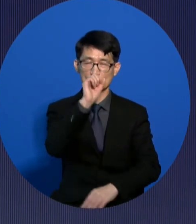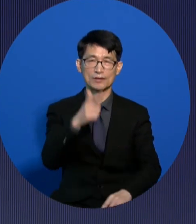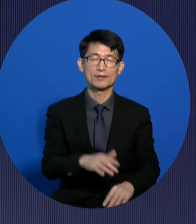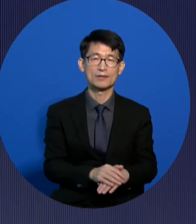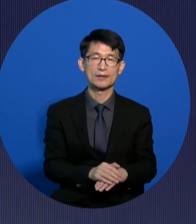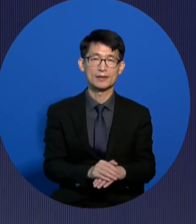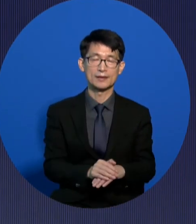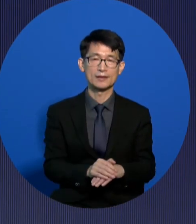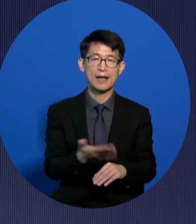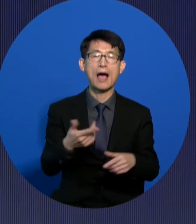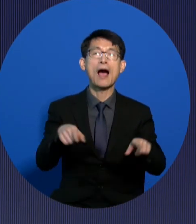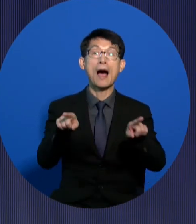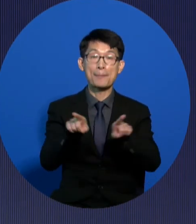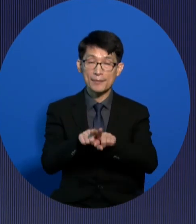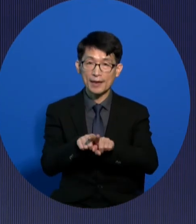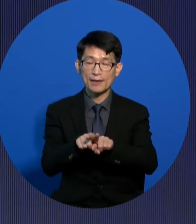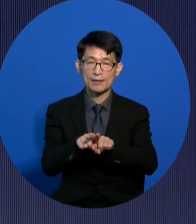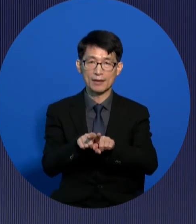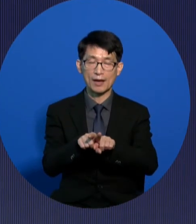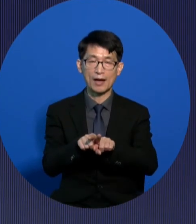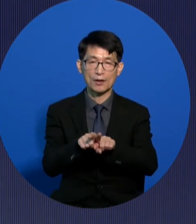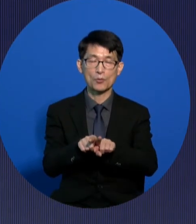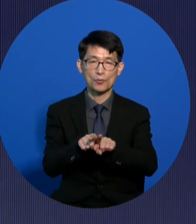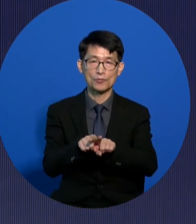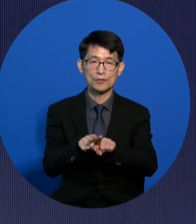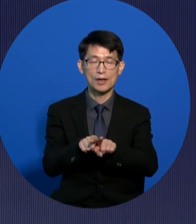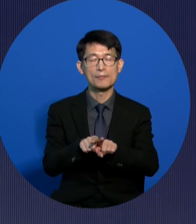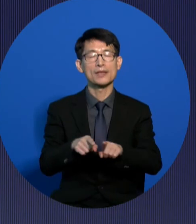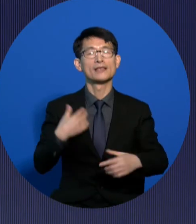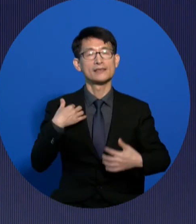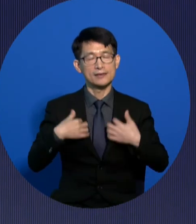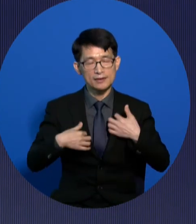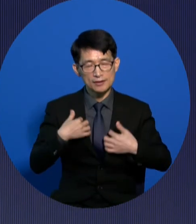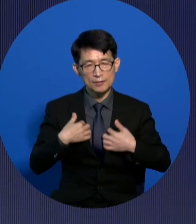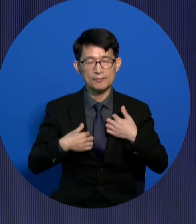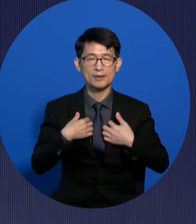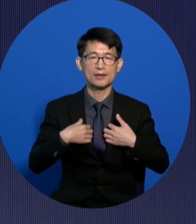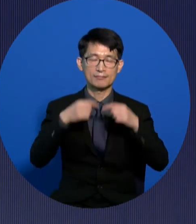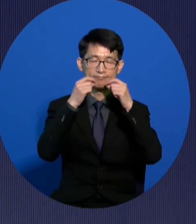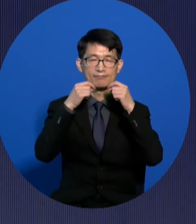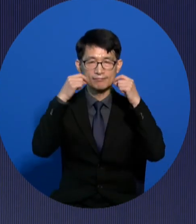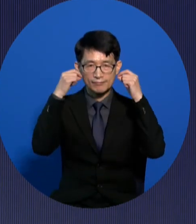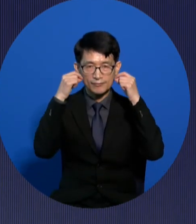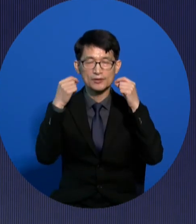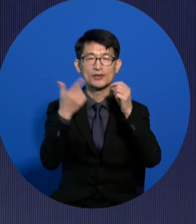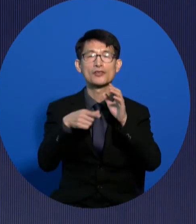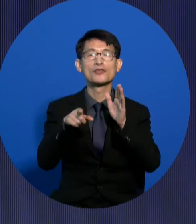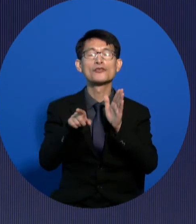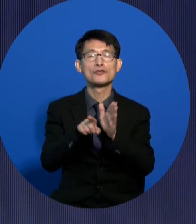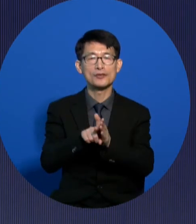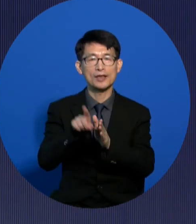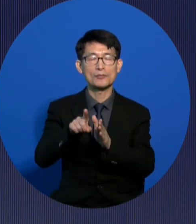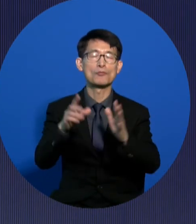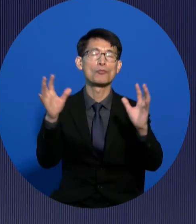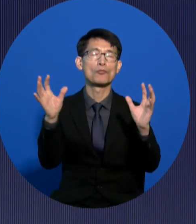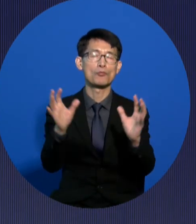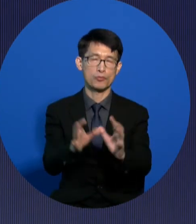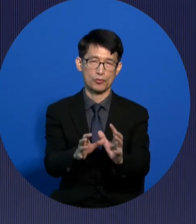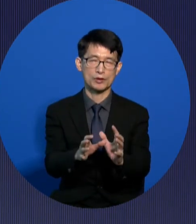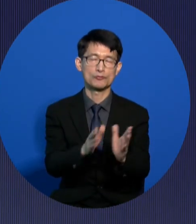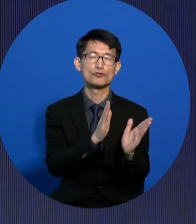함께 즐기고 다 함께 웃고 다 함께 웃을 수 있는 이런 장이 만들어지길 저는 간절히 한번